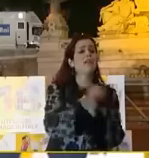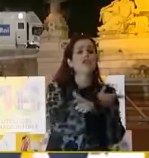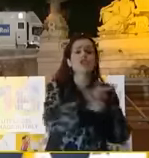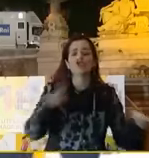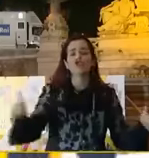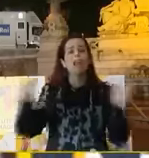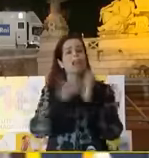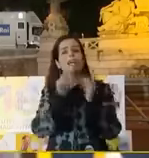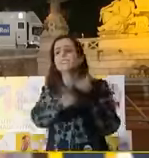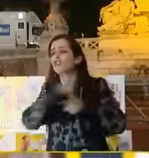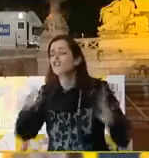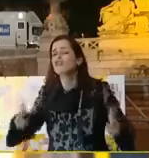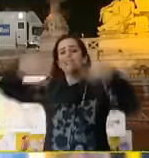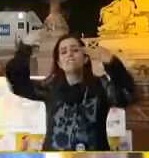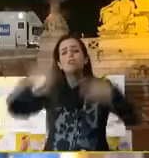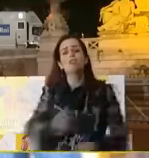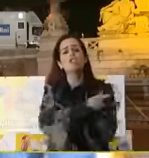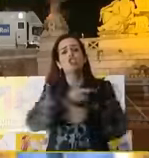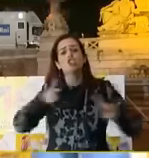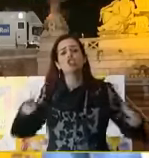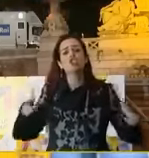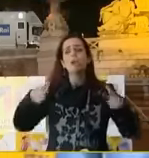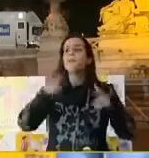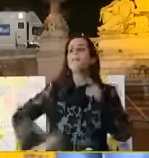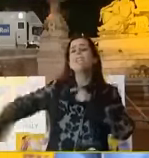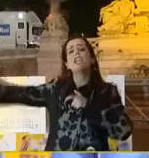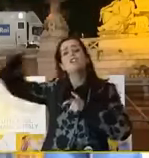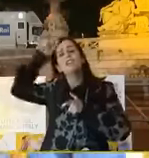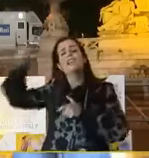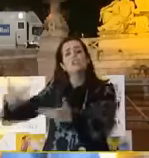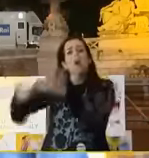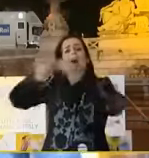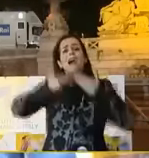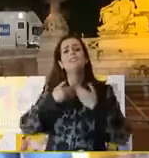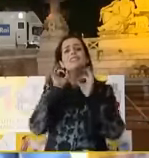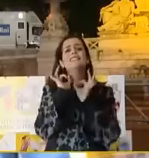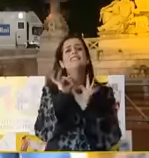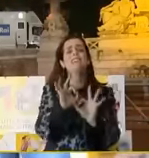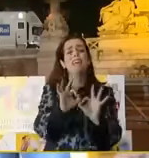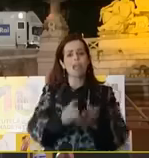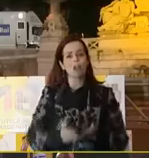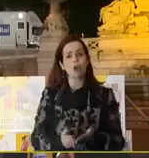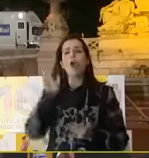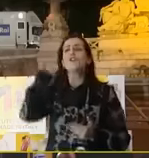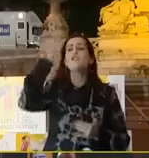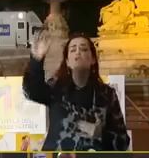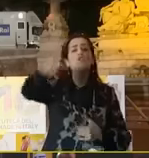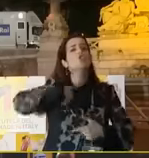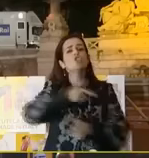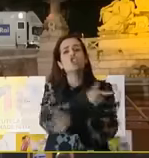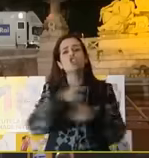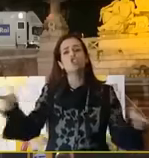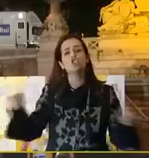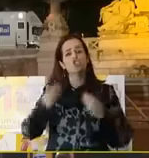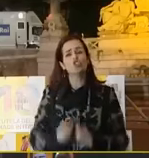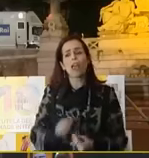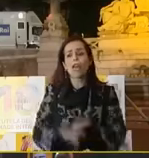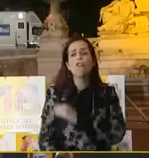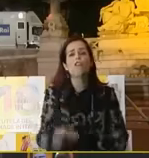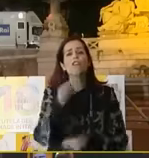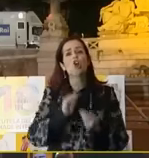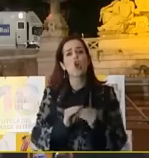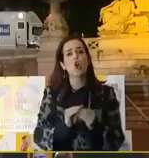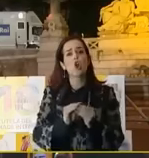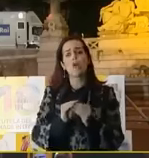una sicurezza, perché non c'è uno Stato che mi aiuta, perché non ho una prospettiva. e anche quando ho tutto questo, perché